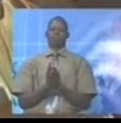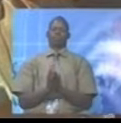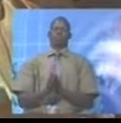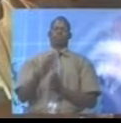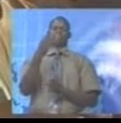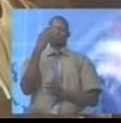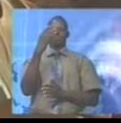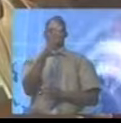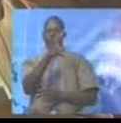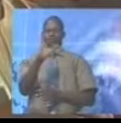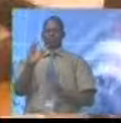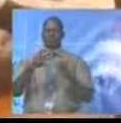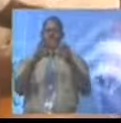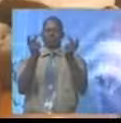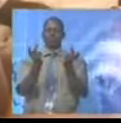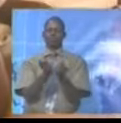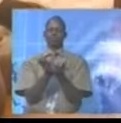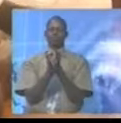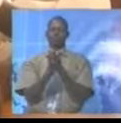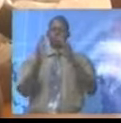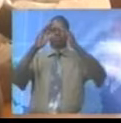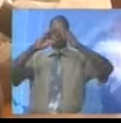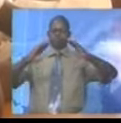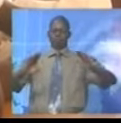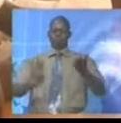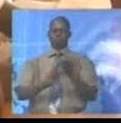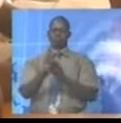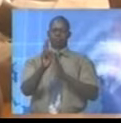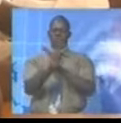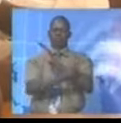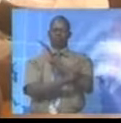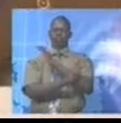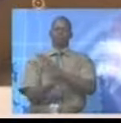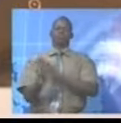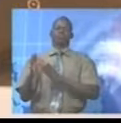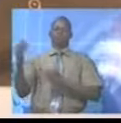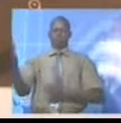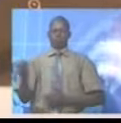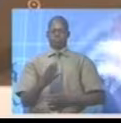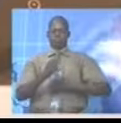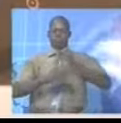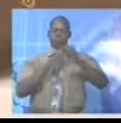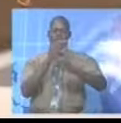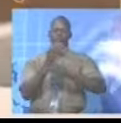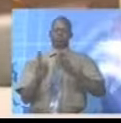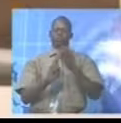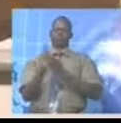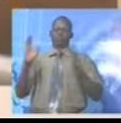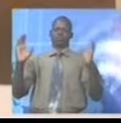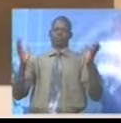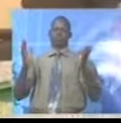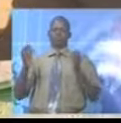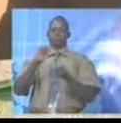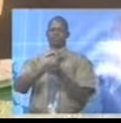Les 500 places de cet amphithéâtre de l'université de Kourougou n'ont pas suffi pour accueillir le monde universitaire à cette cérémonie de passation